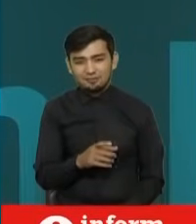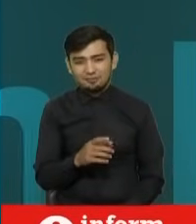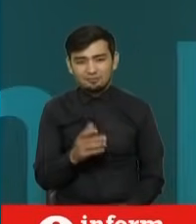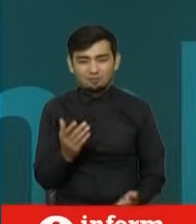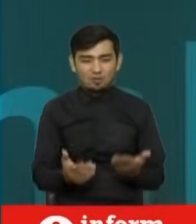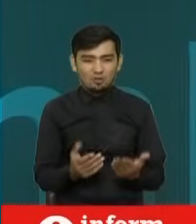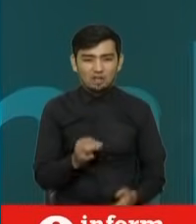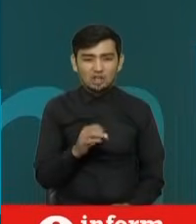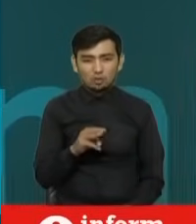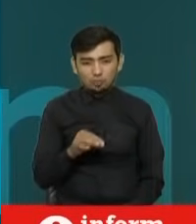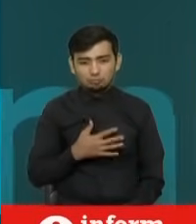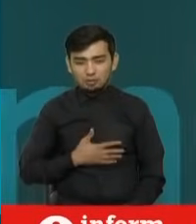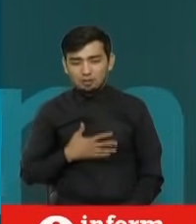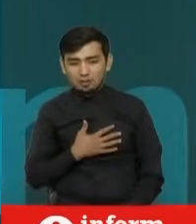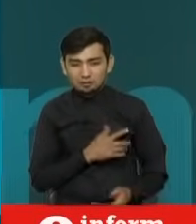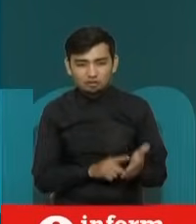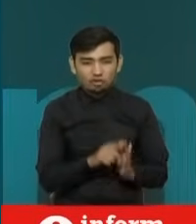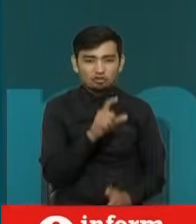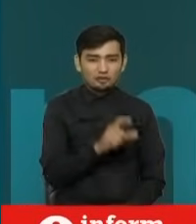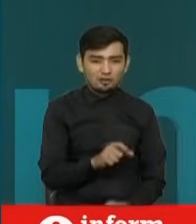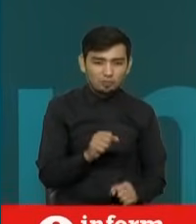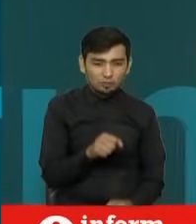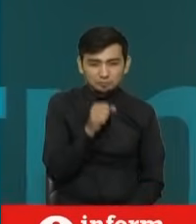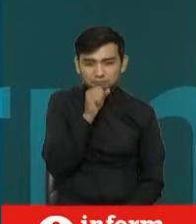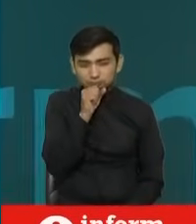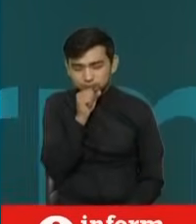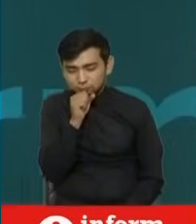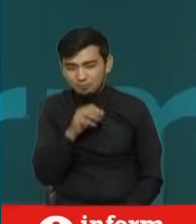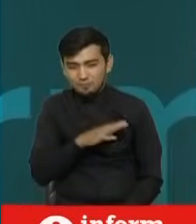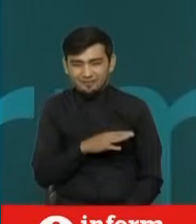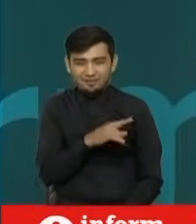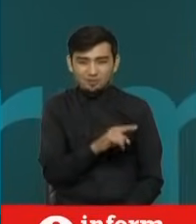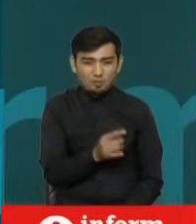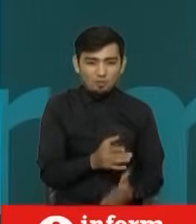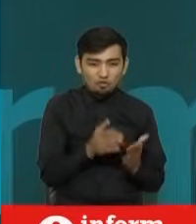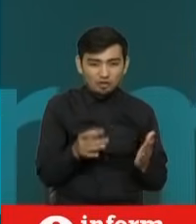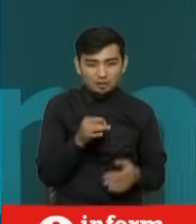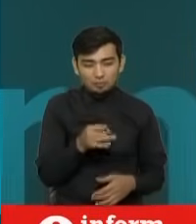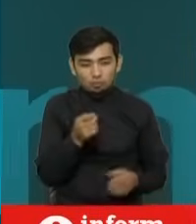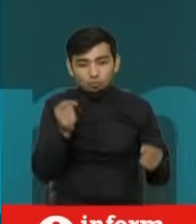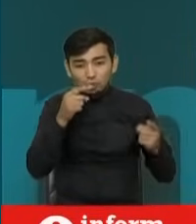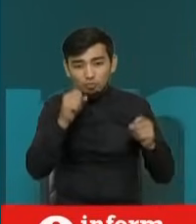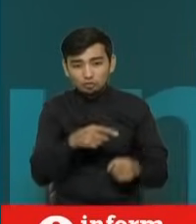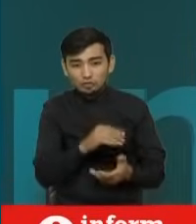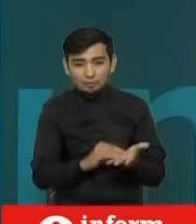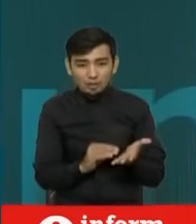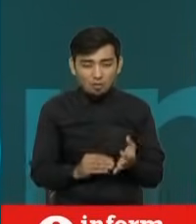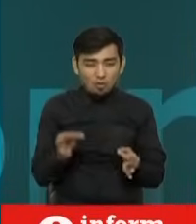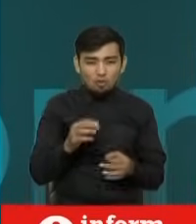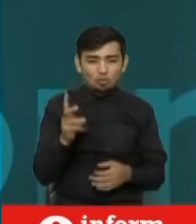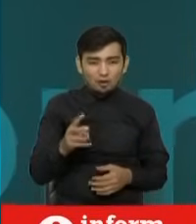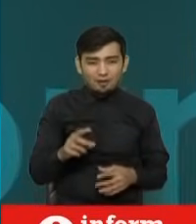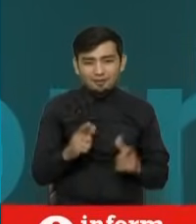каких-то переживаний о которых человек может молчать Особенно если это ребёнок в комментариях тоже находили Что пишут там ненавижу своих